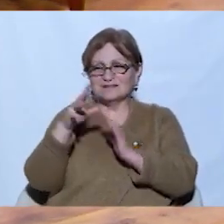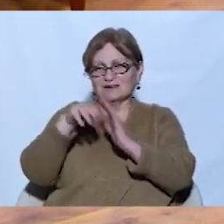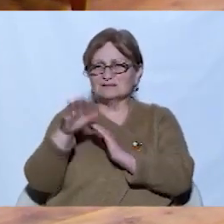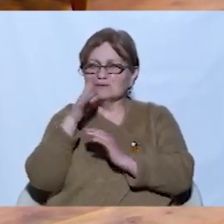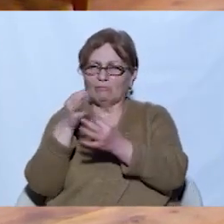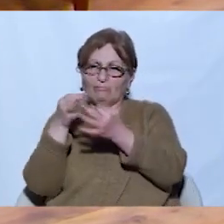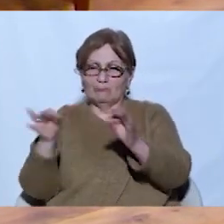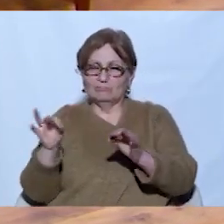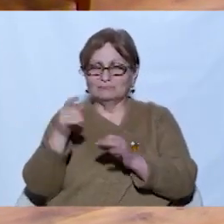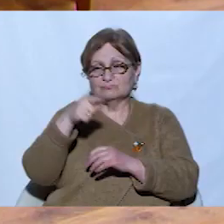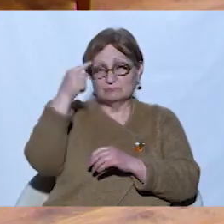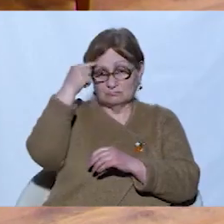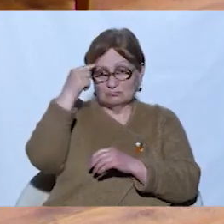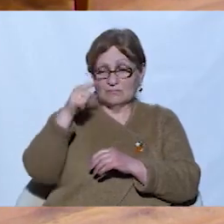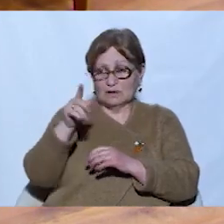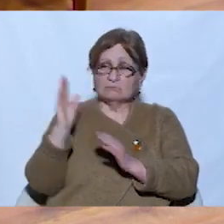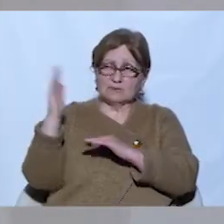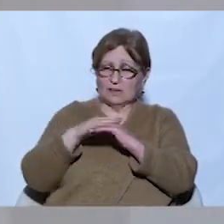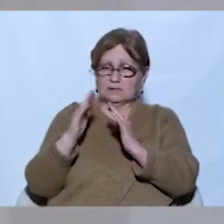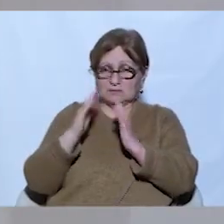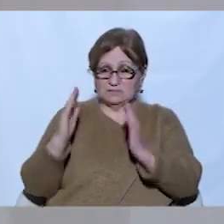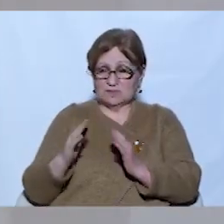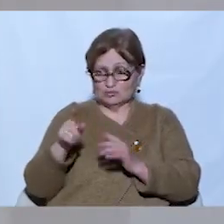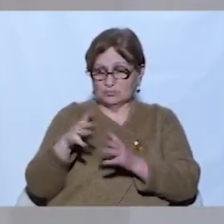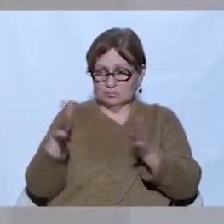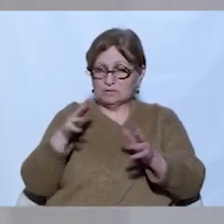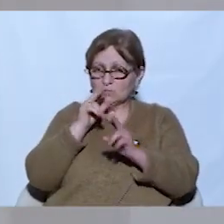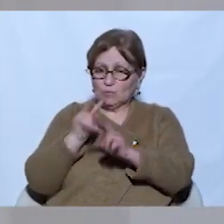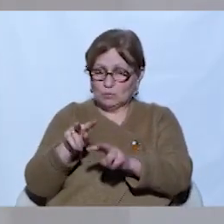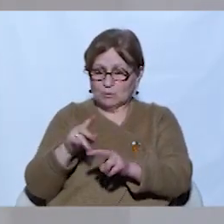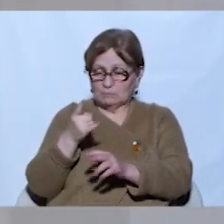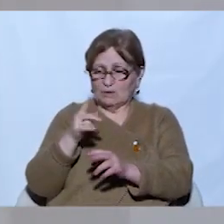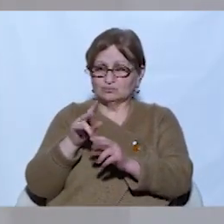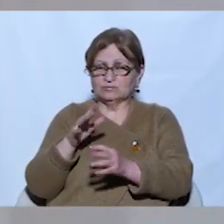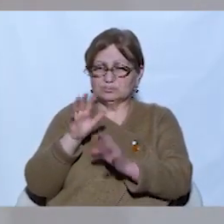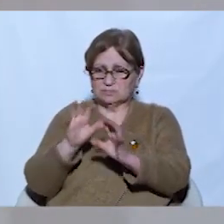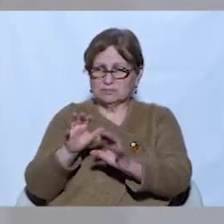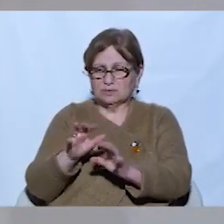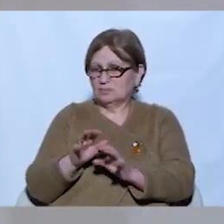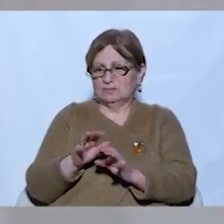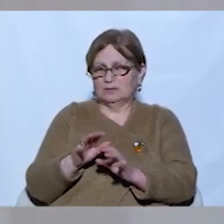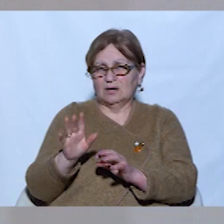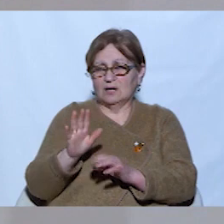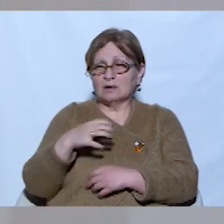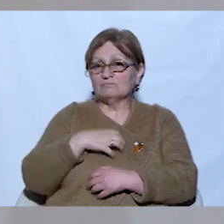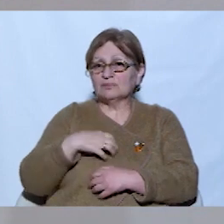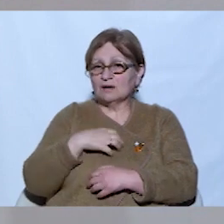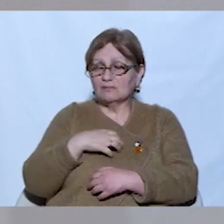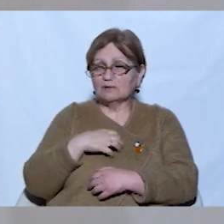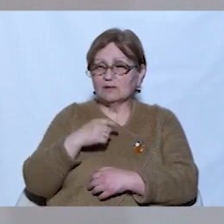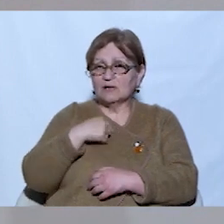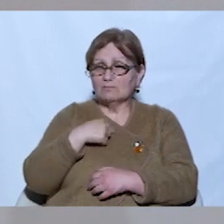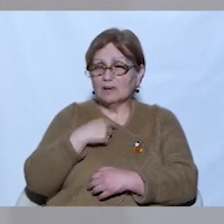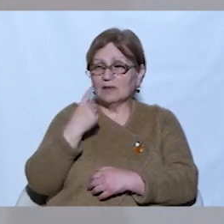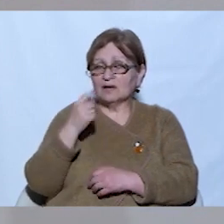და დიასახლისები, აქ ეს ერთ მნიშვნელოვნად არ არის, რომ ის ვინც დიდხანს, ანუ ის ვინც სახლში არის, უფრო უკეთესად არის ჩართული ბავშვის